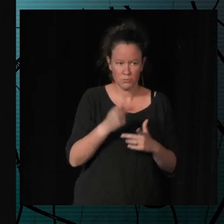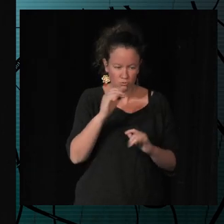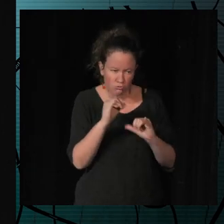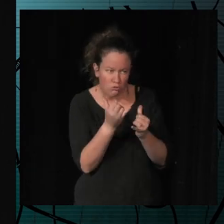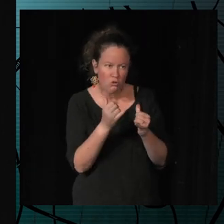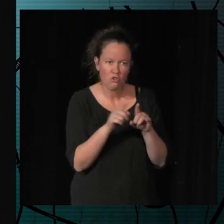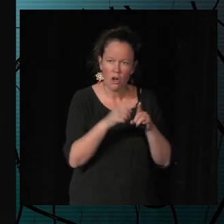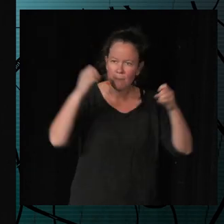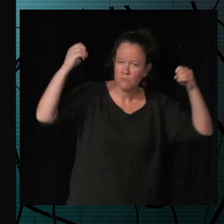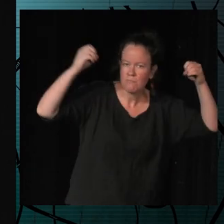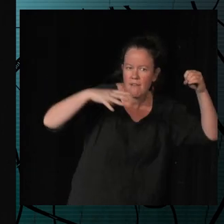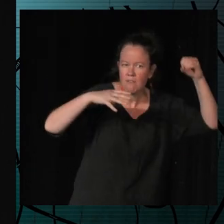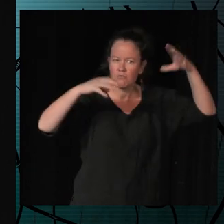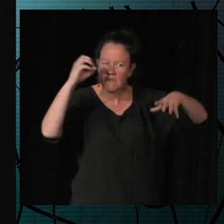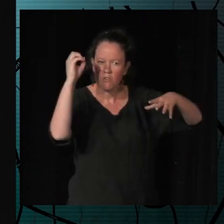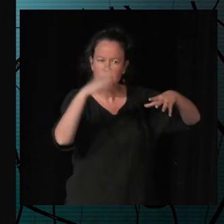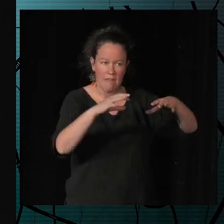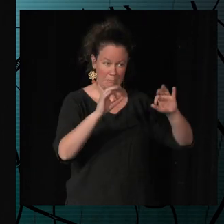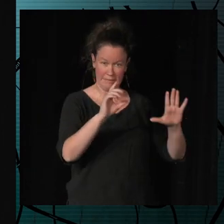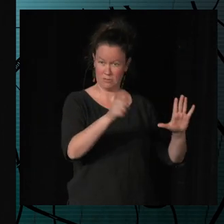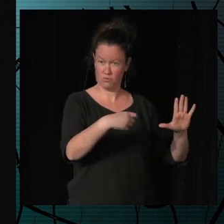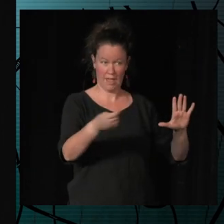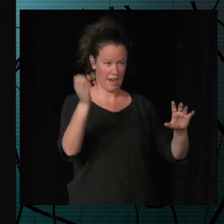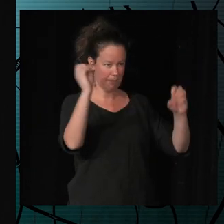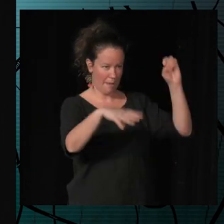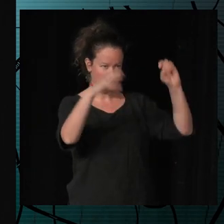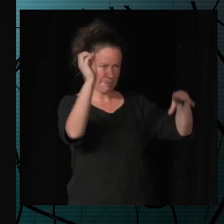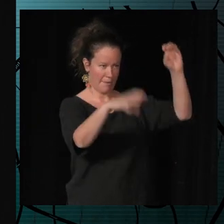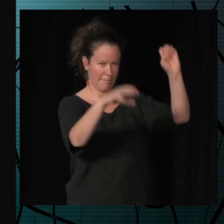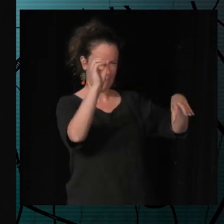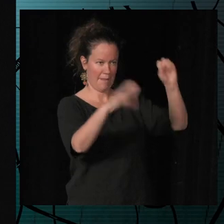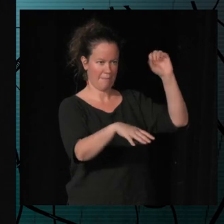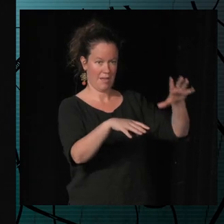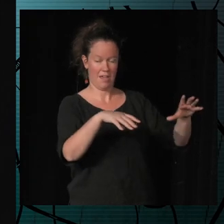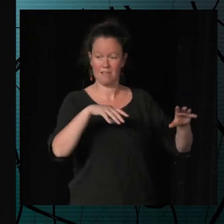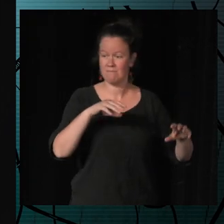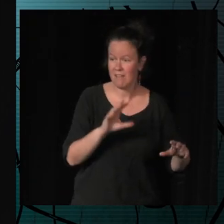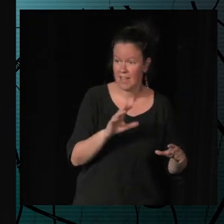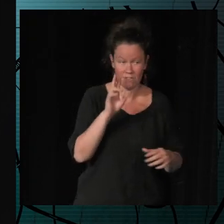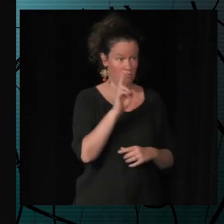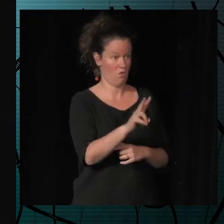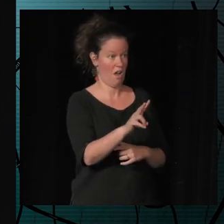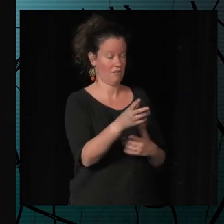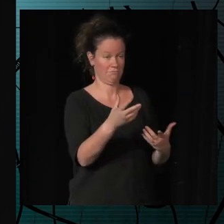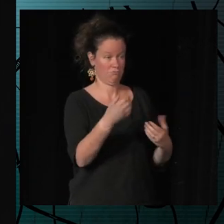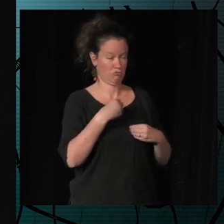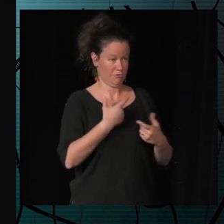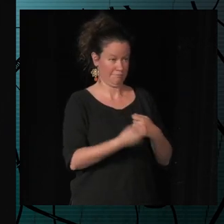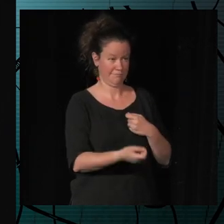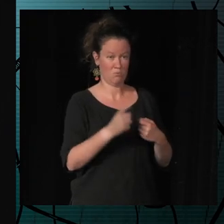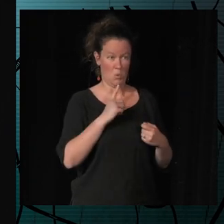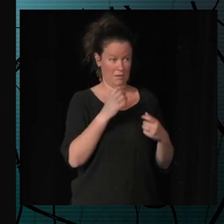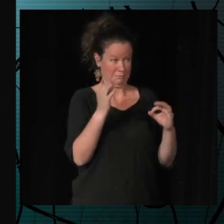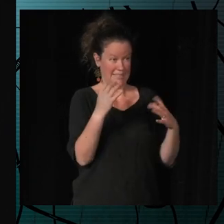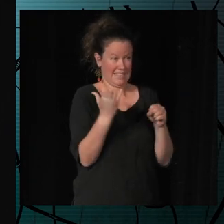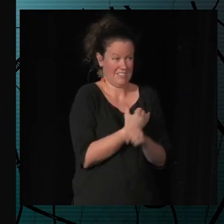réaliste et qui finalement vont complètement desservir leurs propos parce que ça ça met en valeur l'artificialité de ce qui montre on a des il y a il y a